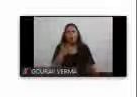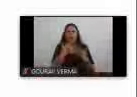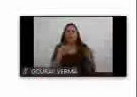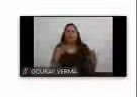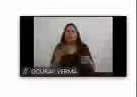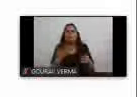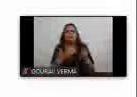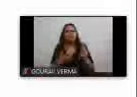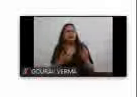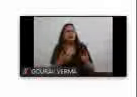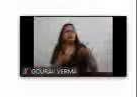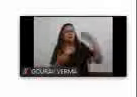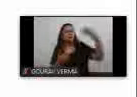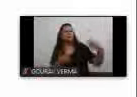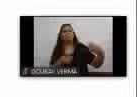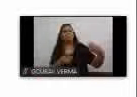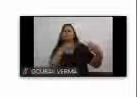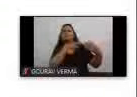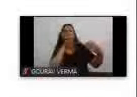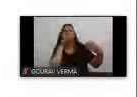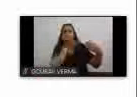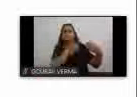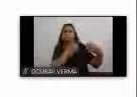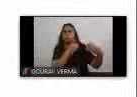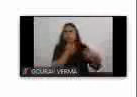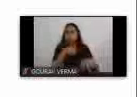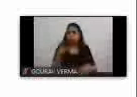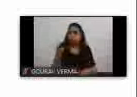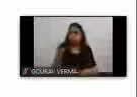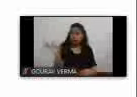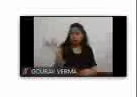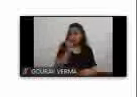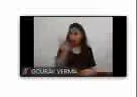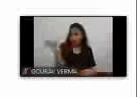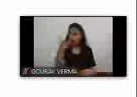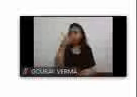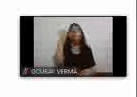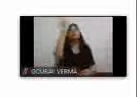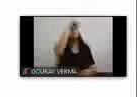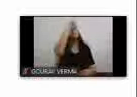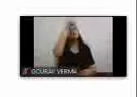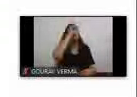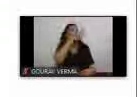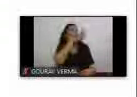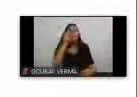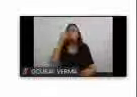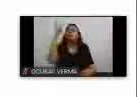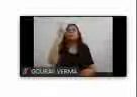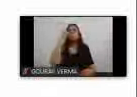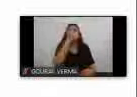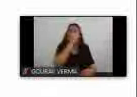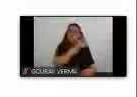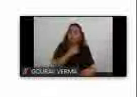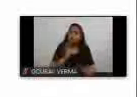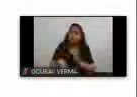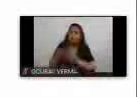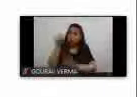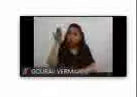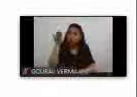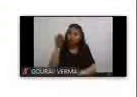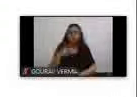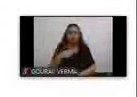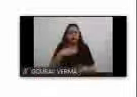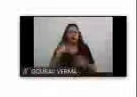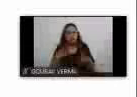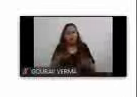ध्यान दे रहे हैं, ये सब विषय के हिसाब से आपको देखना पड़ेगा। क्या लर्निंग मोड प्रिफर कर रहे हैं, ऑडिटरी साउंड देने के